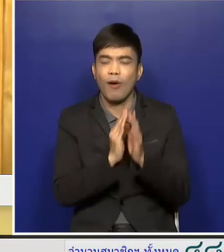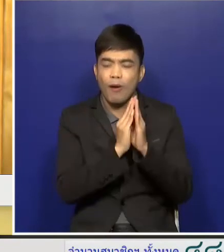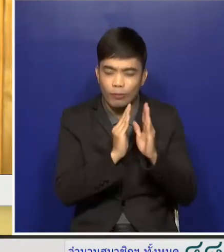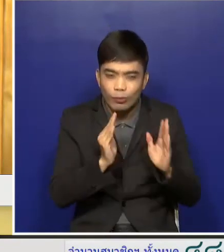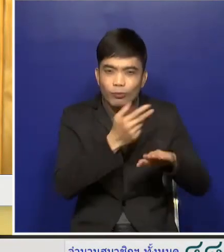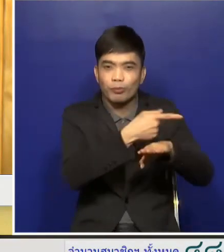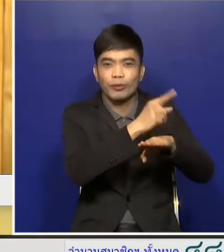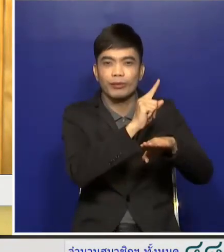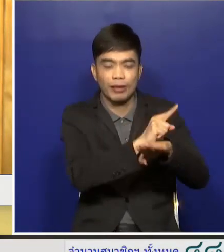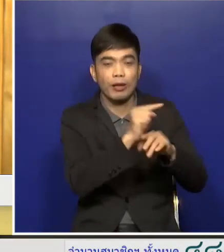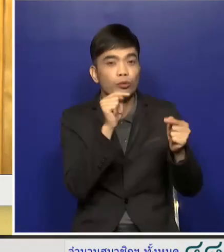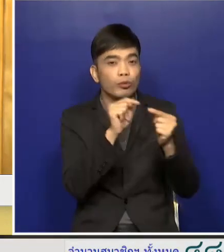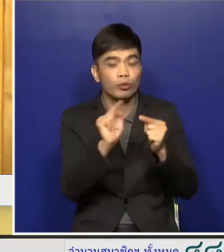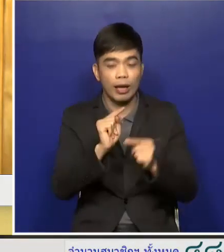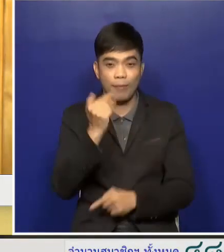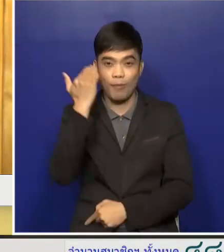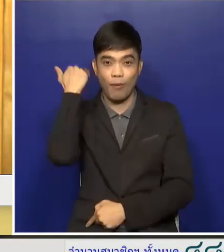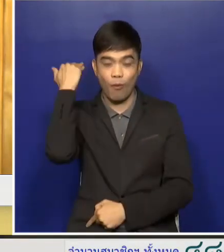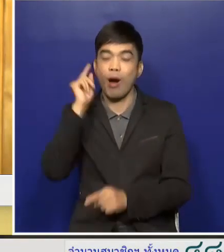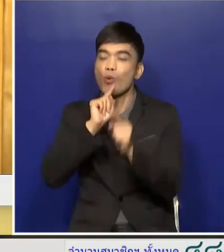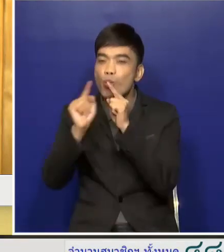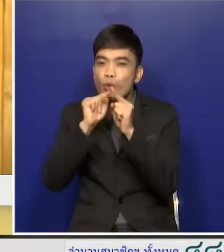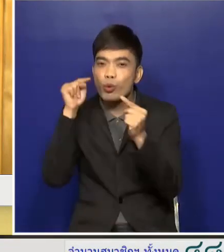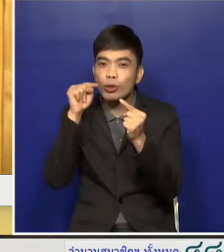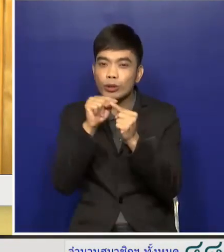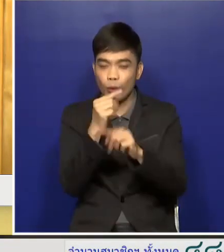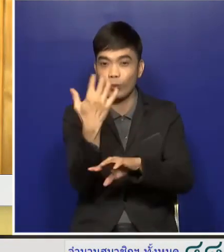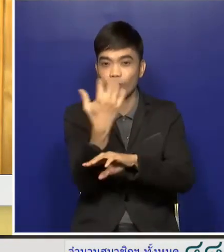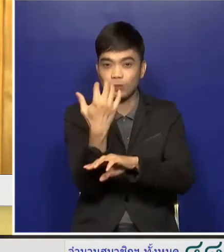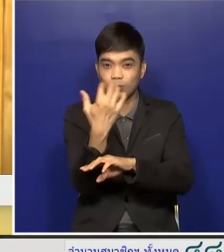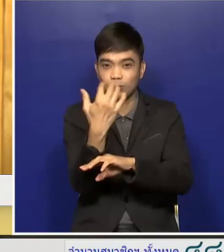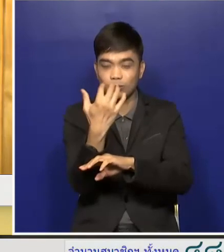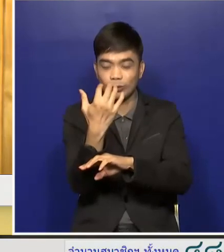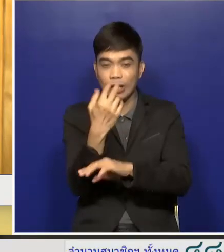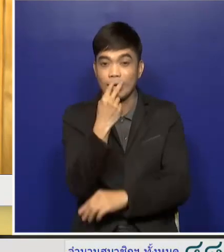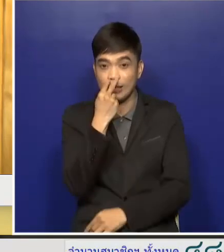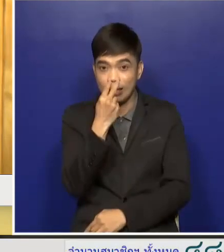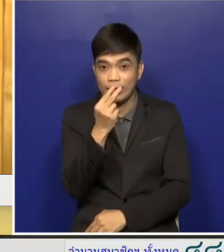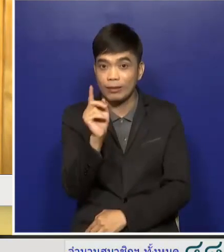เรื่องจอทีวีนะครับให้ท่านสมาชิกรัฐสภา